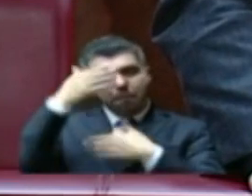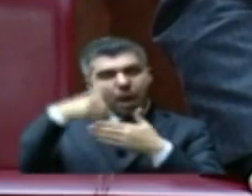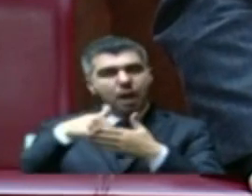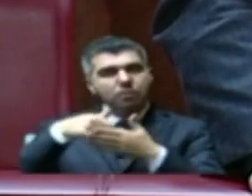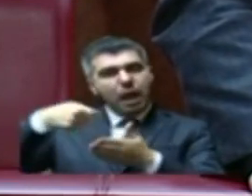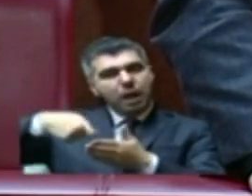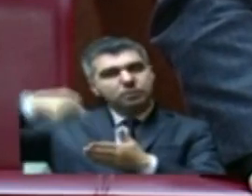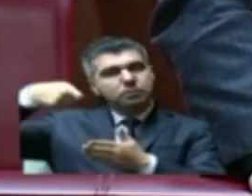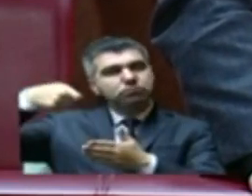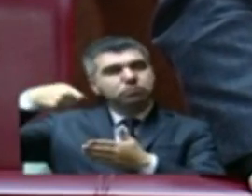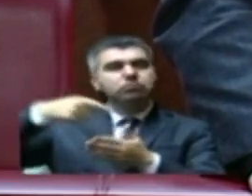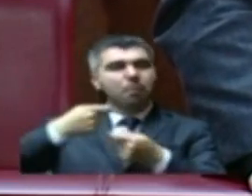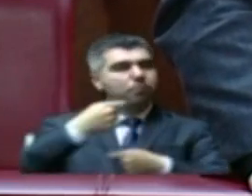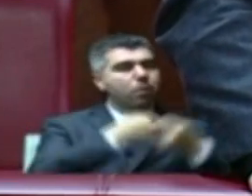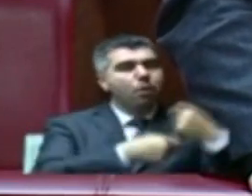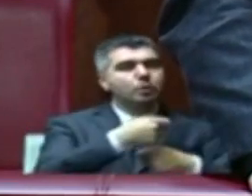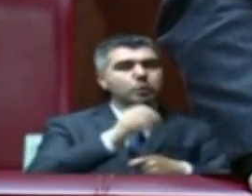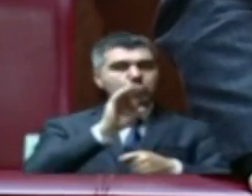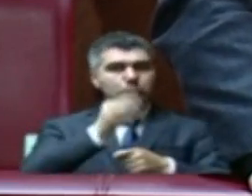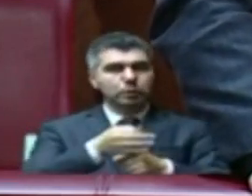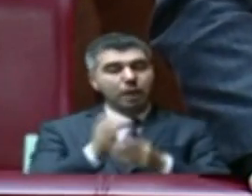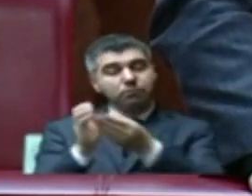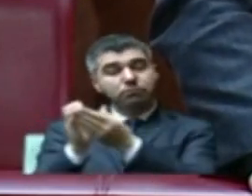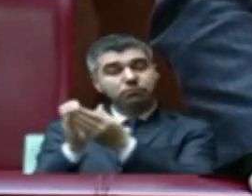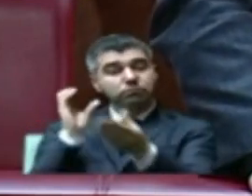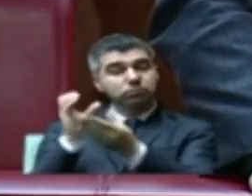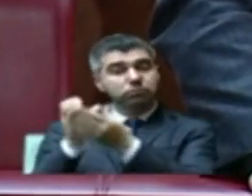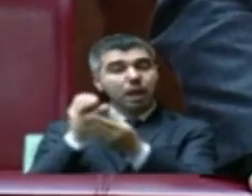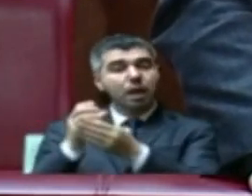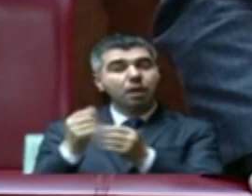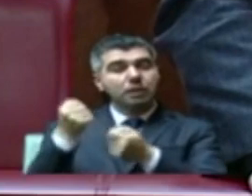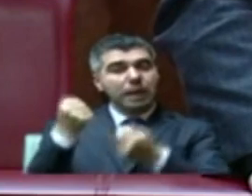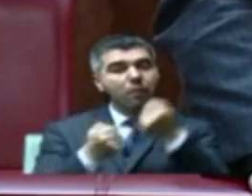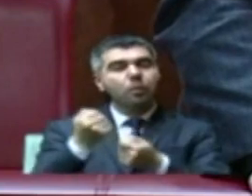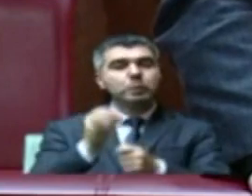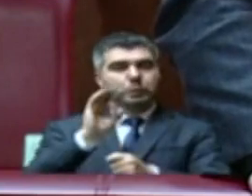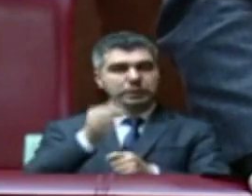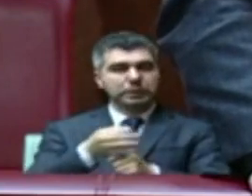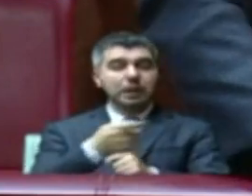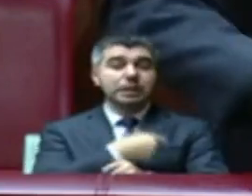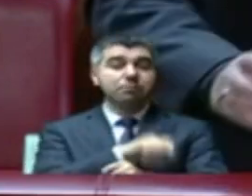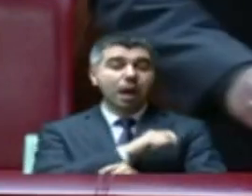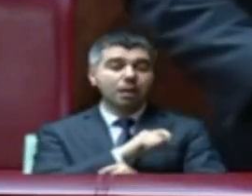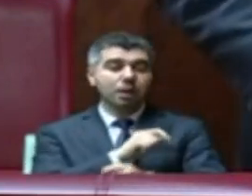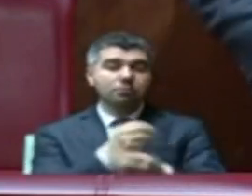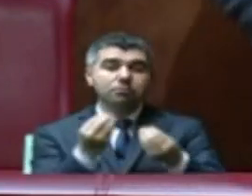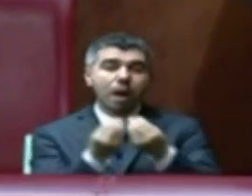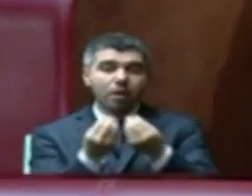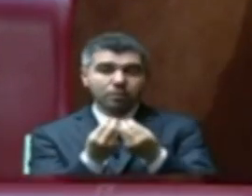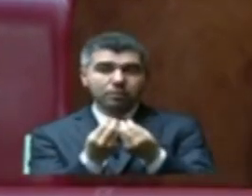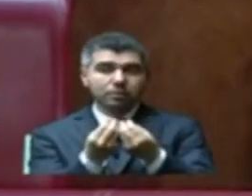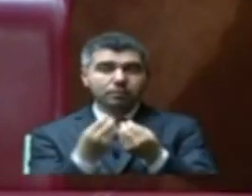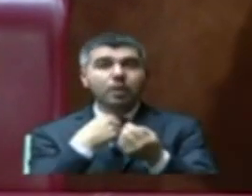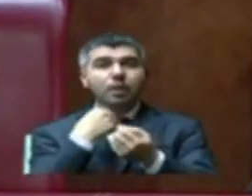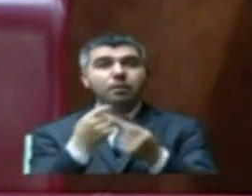راه دايرين لنا إشكال، لأن عندنا مشكل في الرومورك، والرومورك ما دخلش مع الإسبان في المسألة ديال الحساب، وهذه إشكاليات. هادشي ديال التعويم الدرهم ما